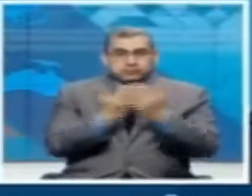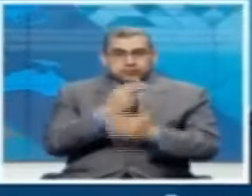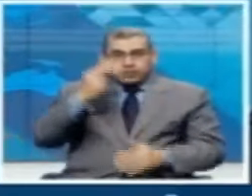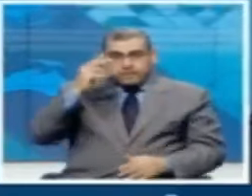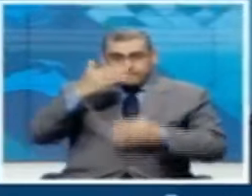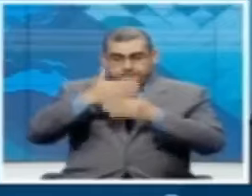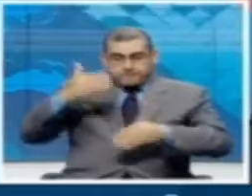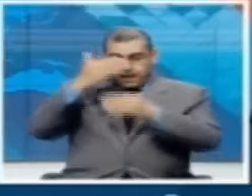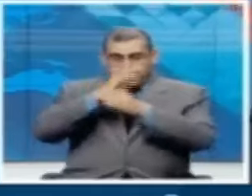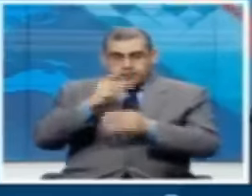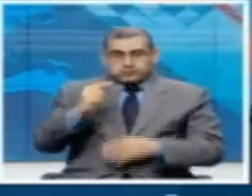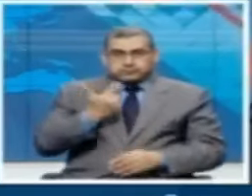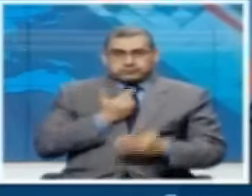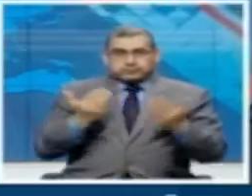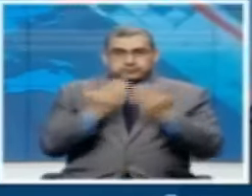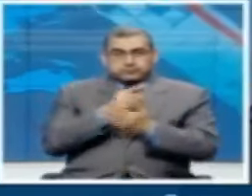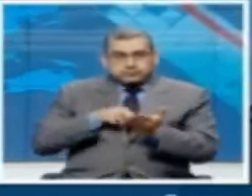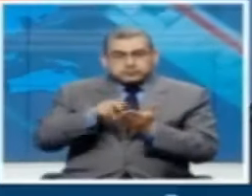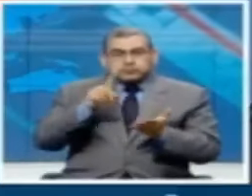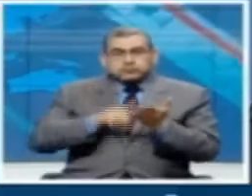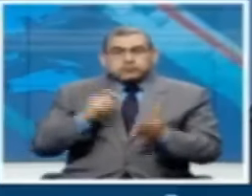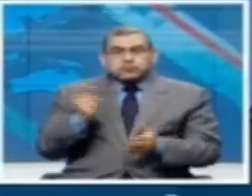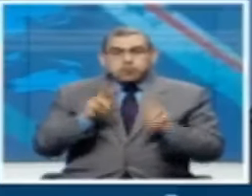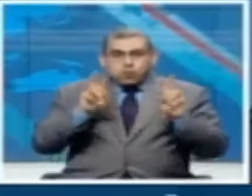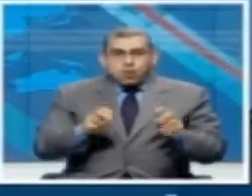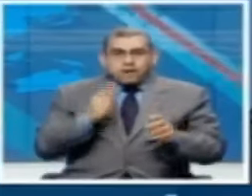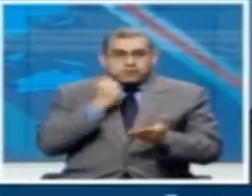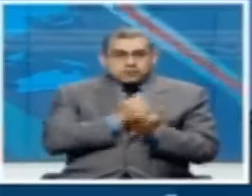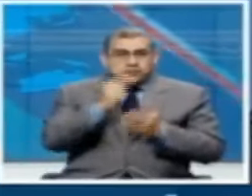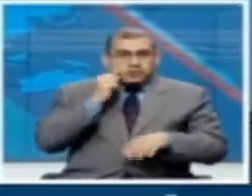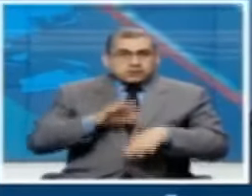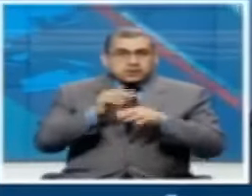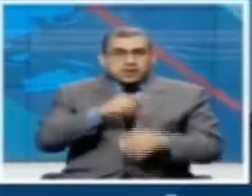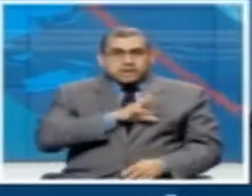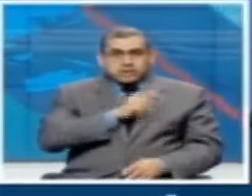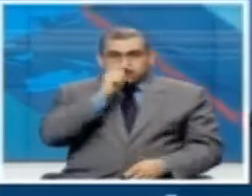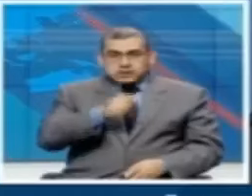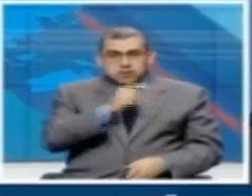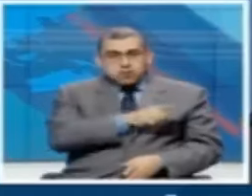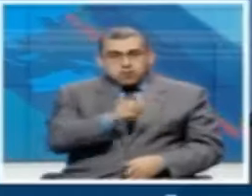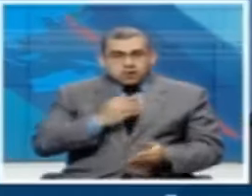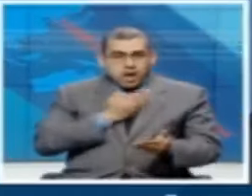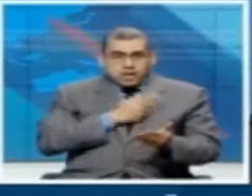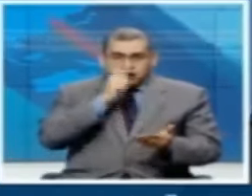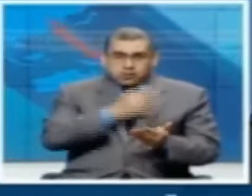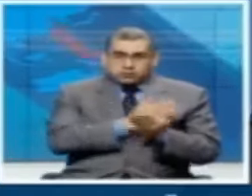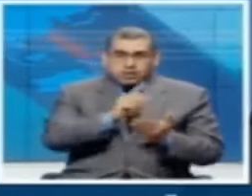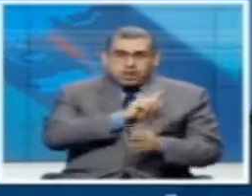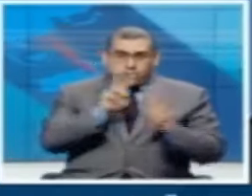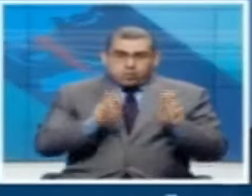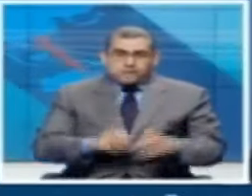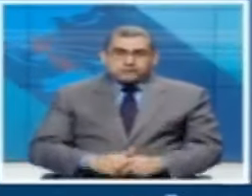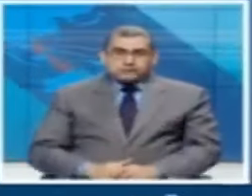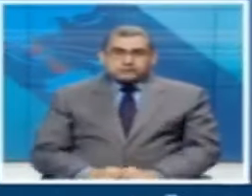للمملكه المغربيه الى التحرك الفوري لوقف الاباده الجماعيه التي يتعرض لها المواطنون في قطاع